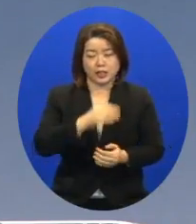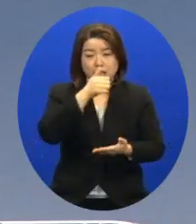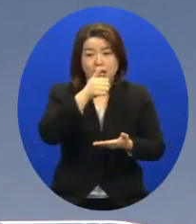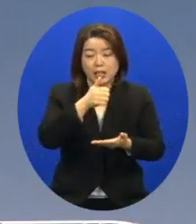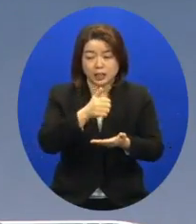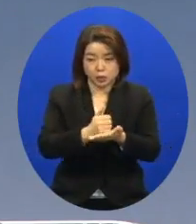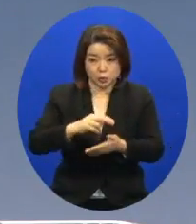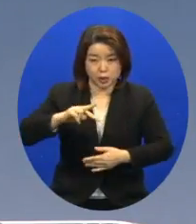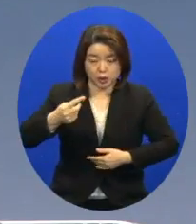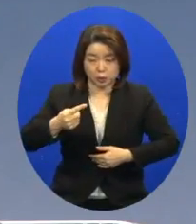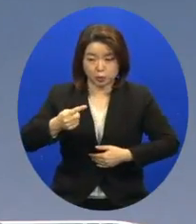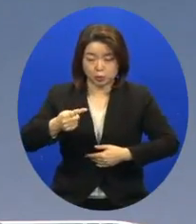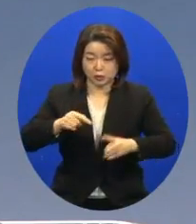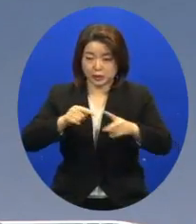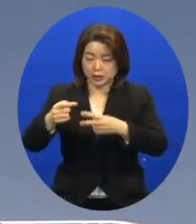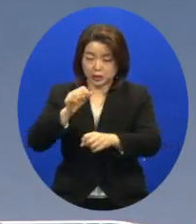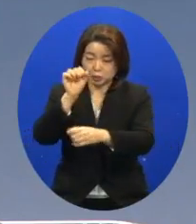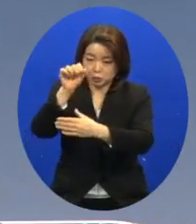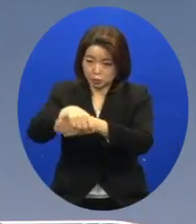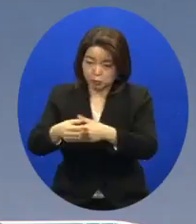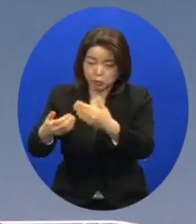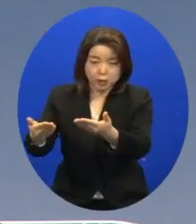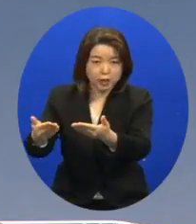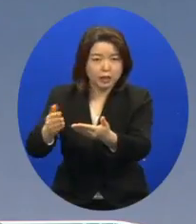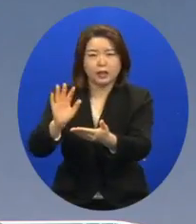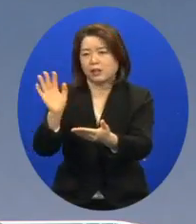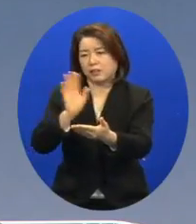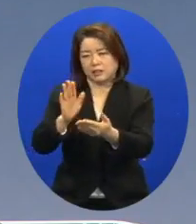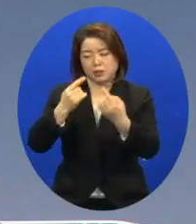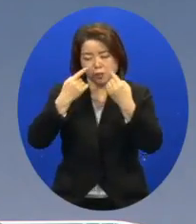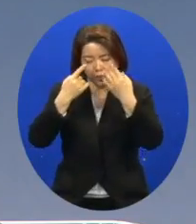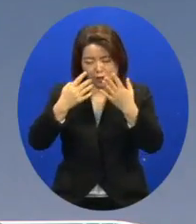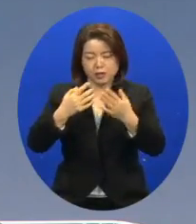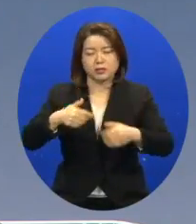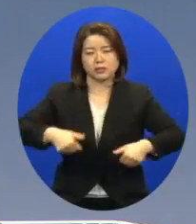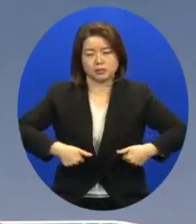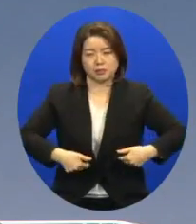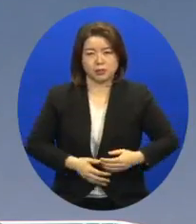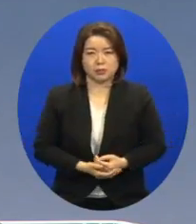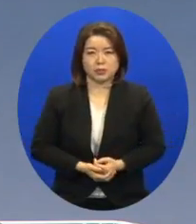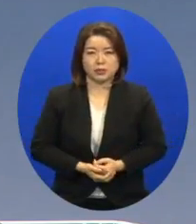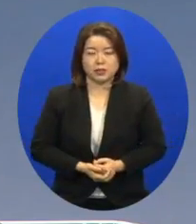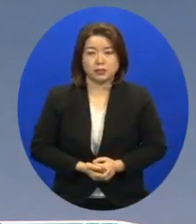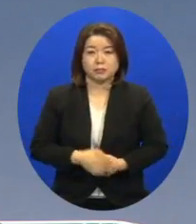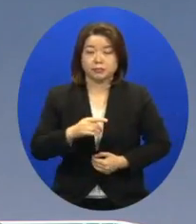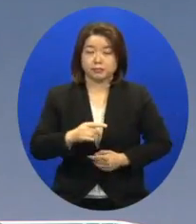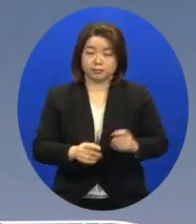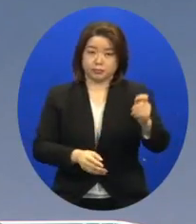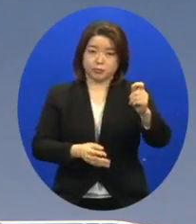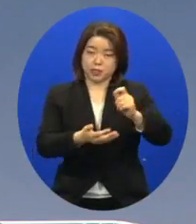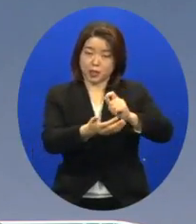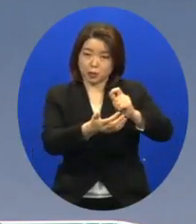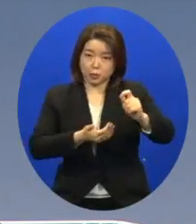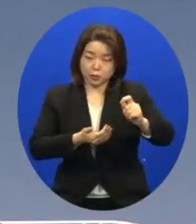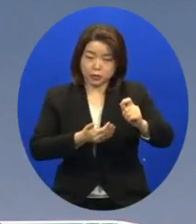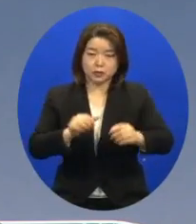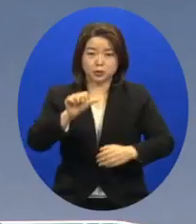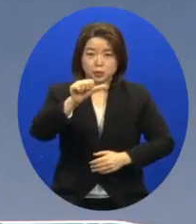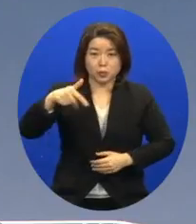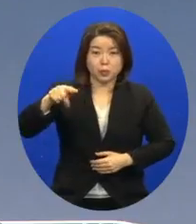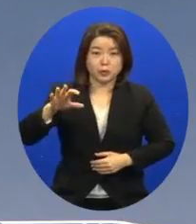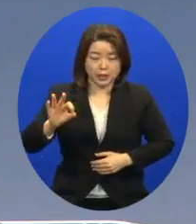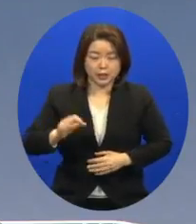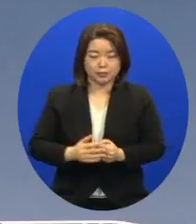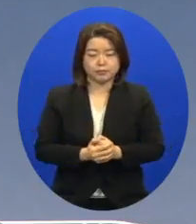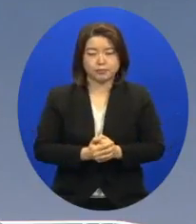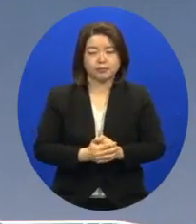하라는 말은 아니라는 것을 명확하게 알아야 합니다 이 고린도전서 5장 은 지난 주에 읽었던